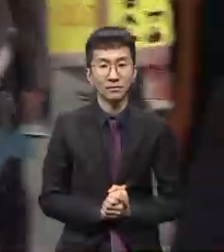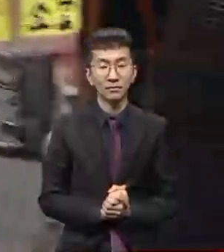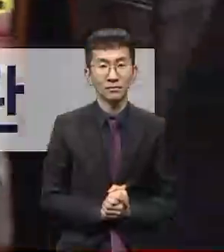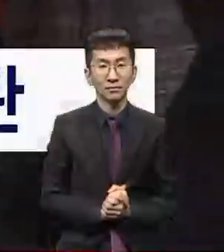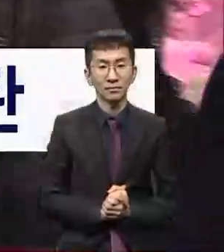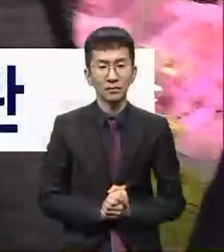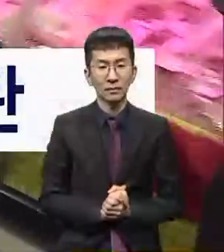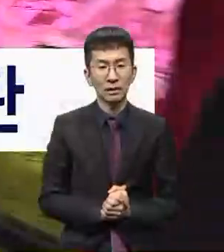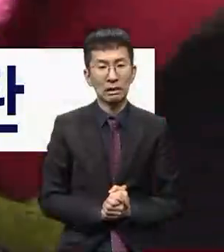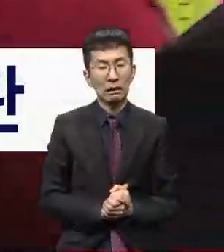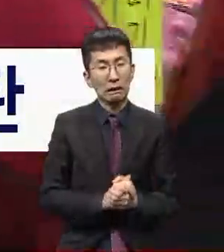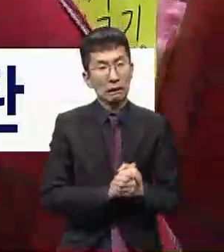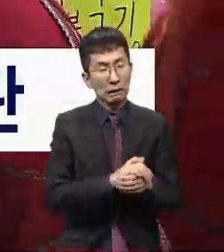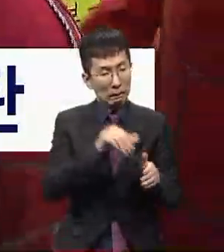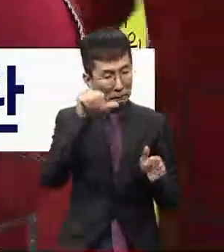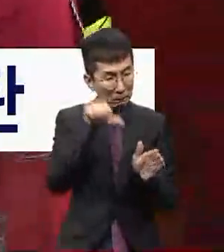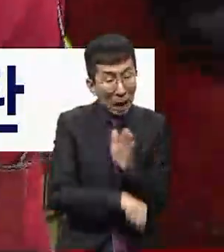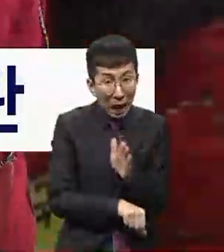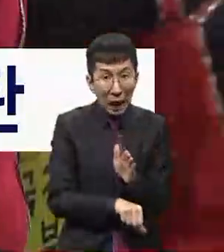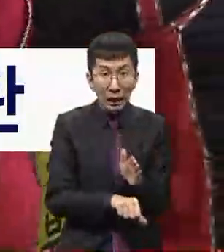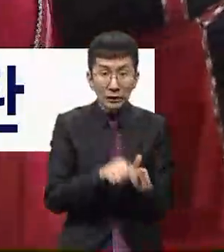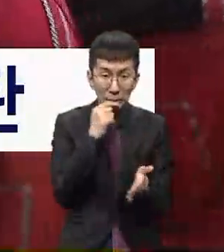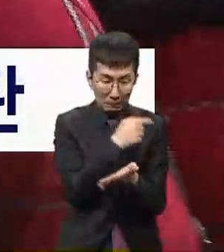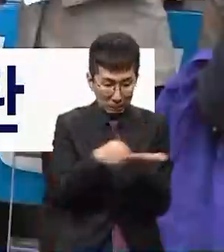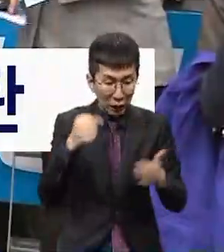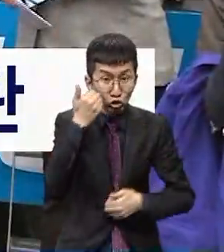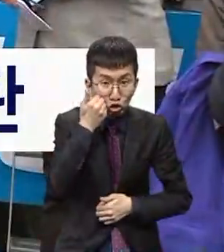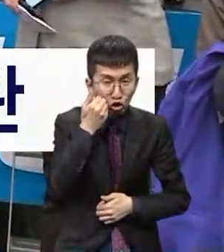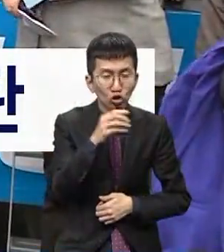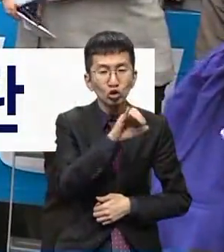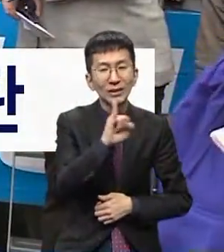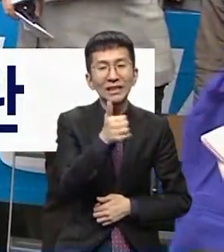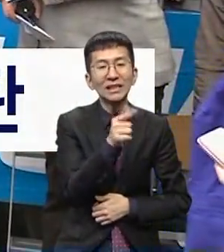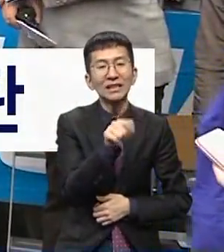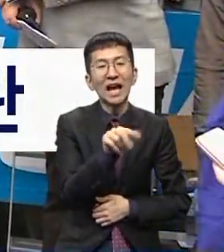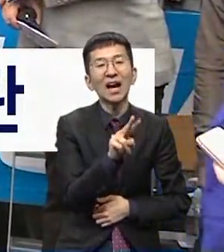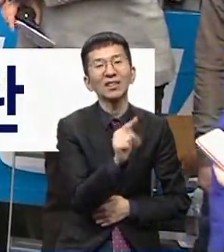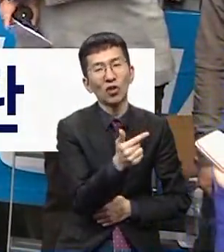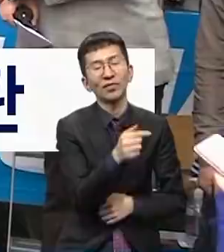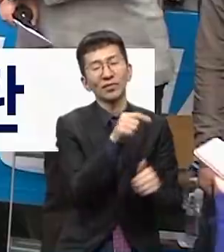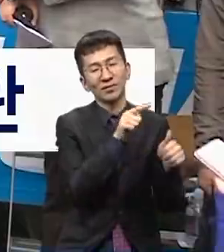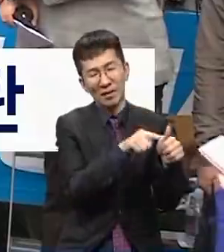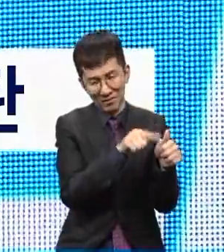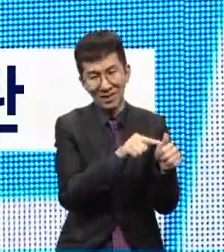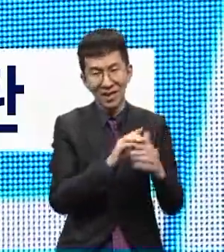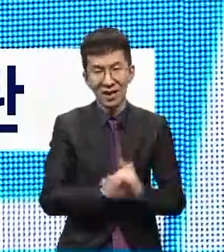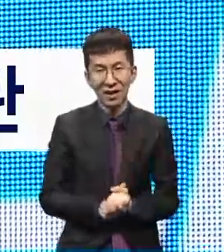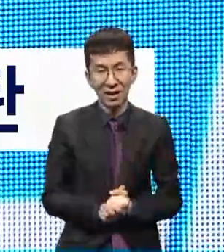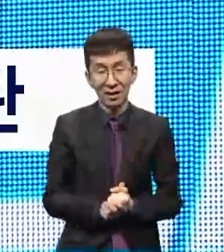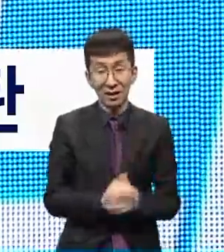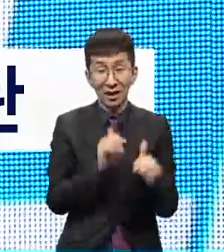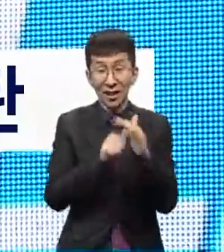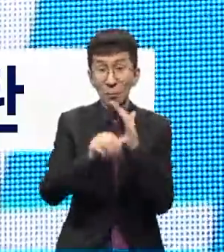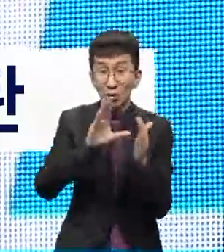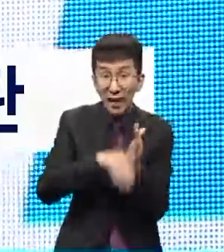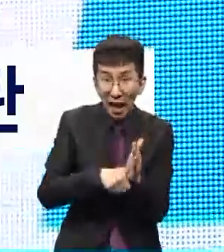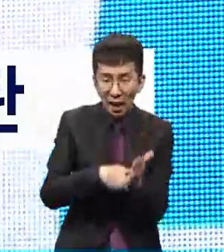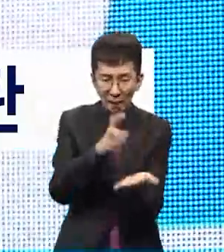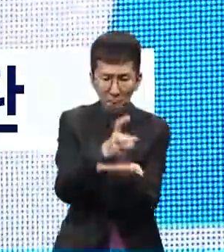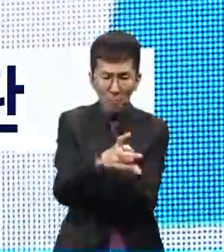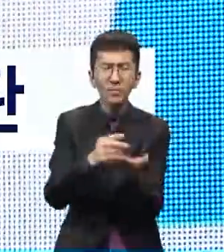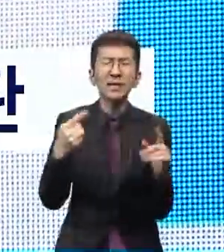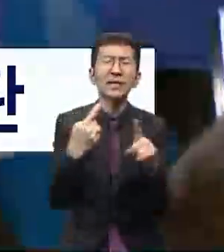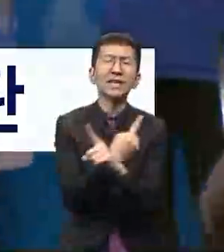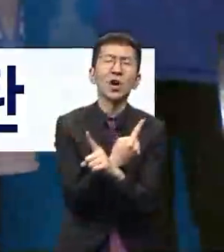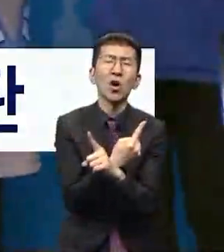재보선 참패에 직격탄을 맞은 건 이낙연 민주당 상임선대위원장입니다. 당 대표 시절 당원을 고쳐가며